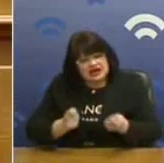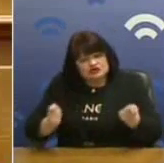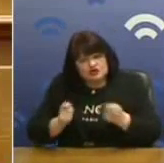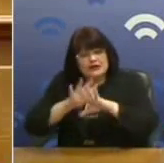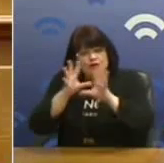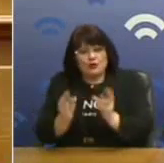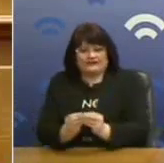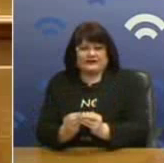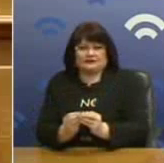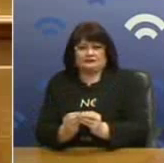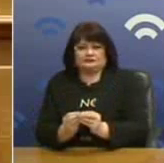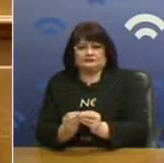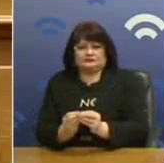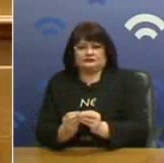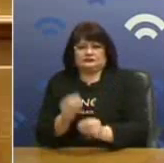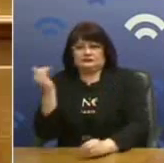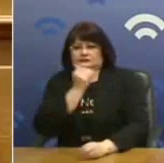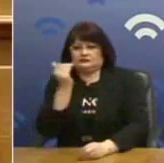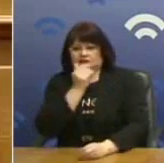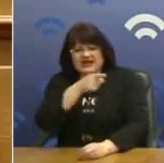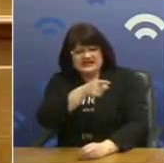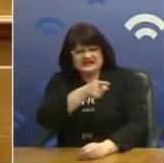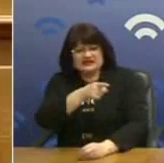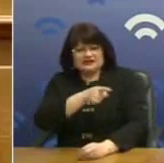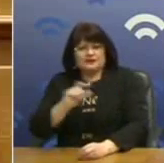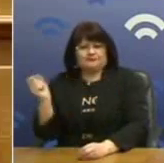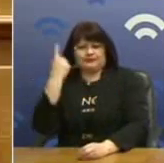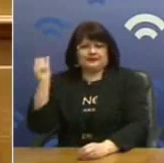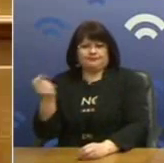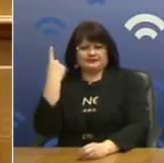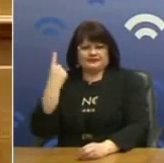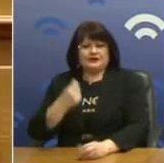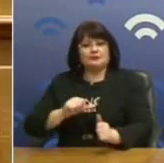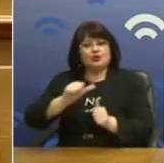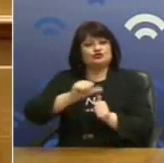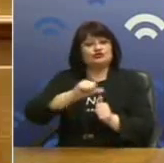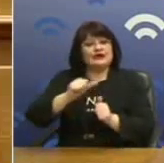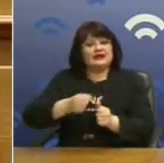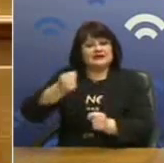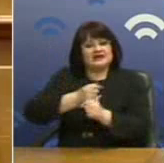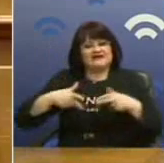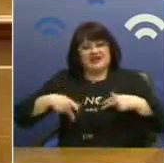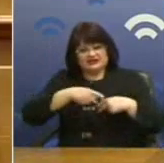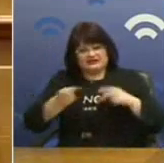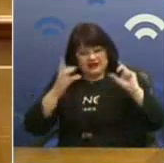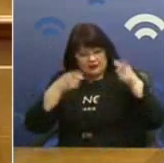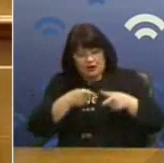που με μεγάλη ταχύτητα ξυλώσατε εσείς, όχι στους 7 μήνες, στους πρώτους μήνες διακυβέρνησής σας.